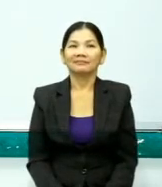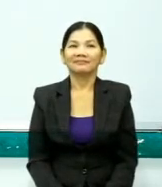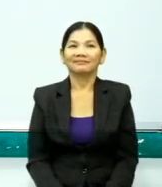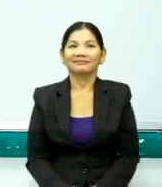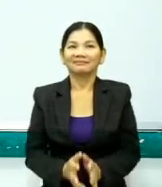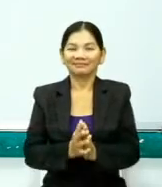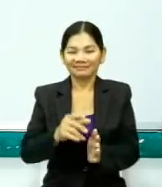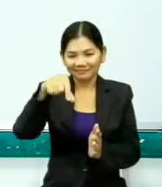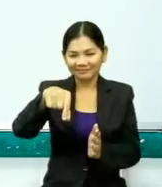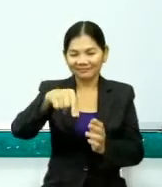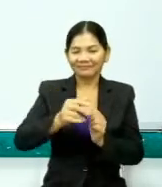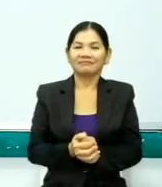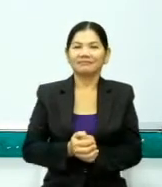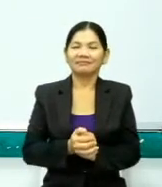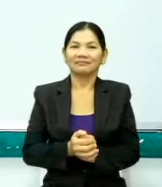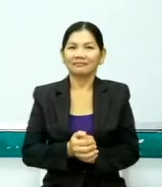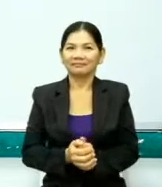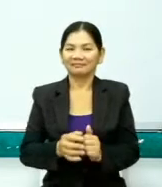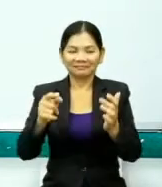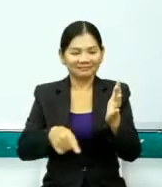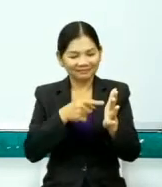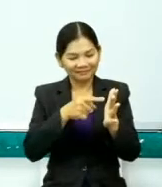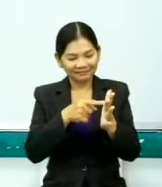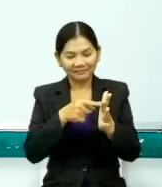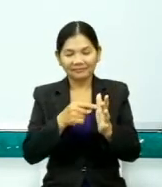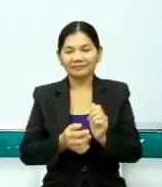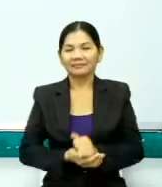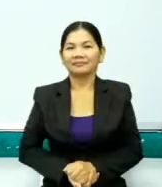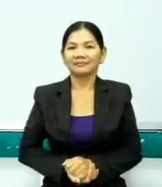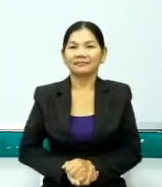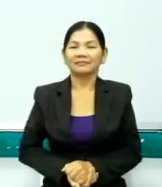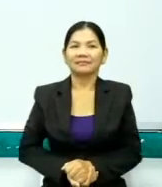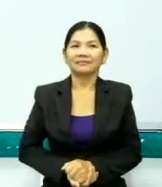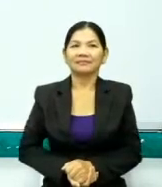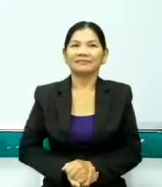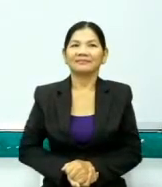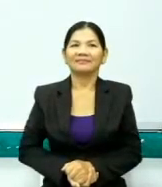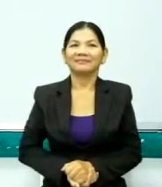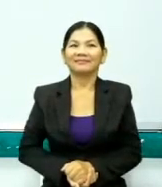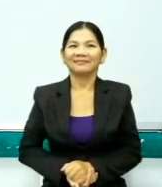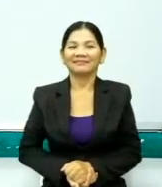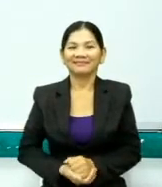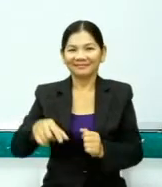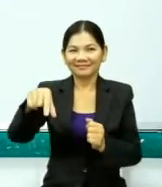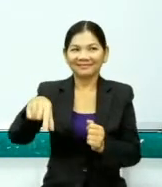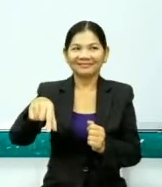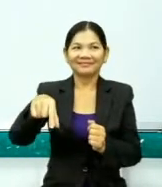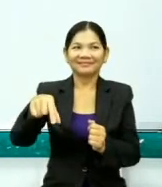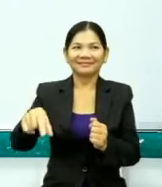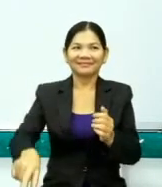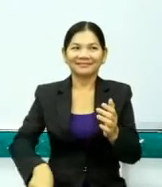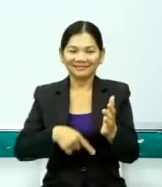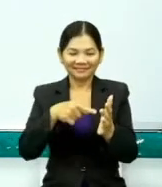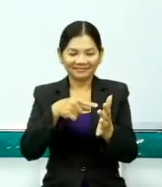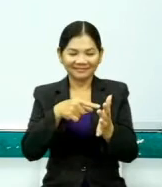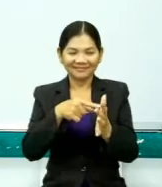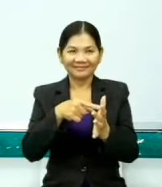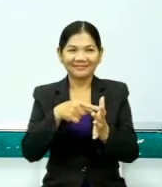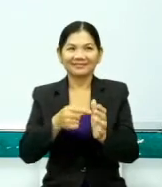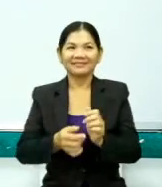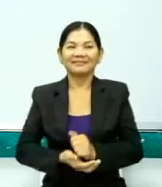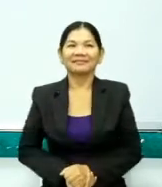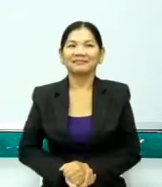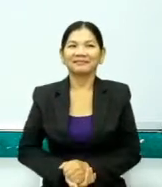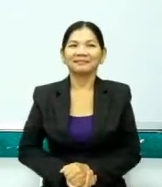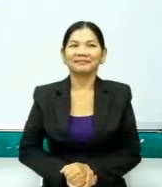có. Nâng sẽ đạp ẩy. Chà, mà đơn tiết ná. Kệ, cơ mê là sò có. Nâng sẽ đạp